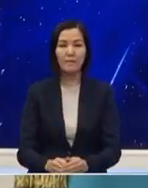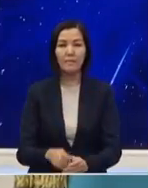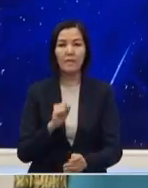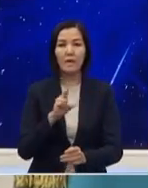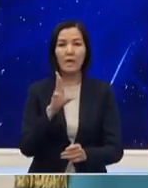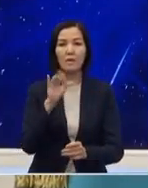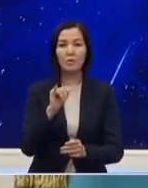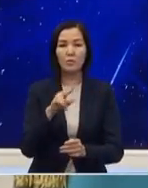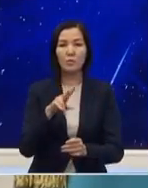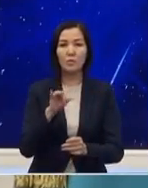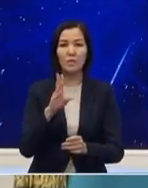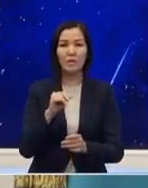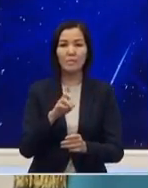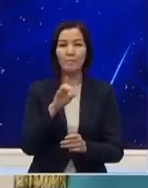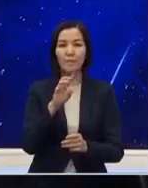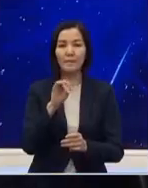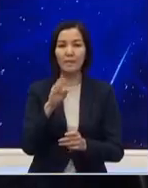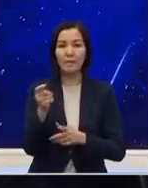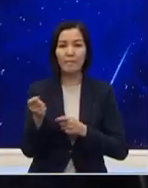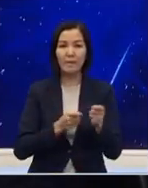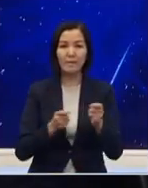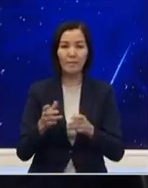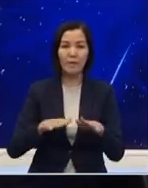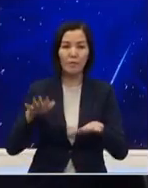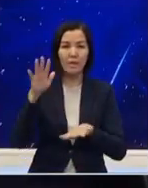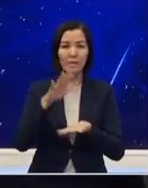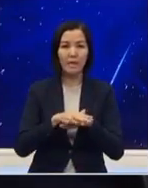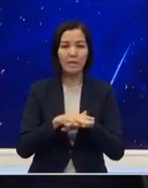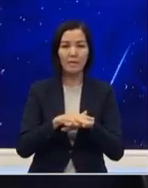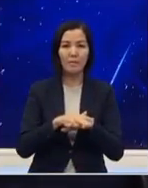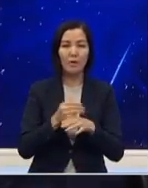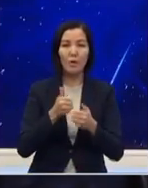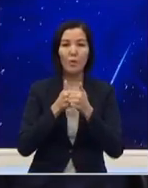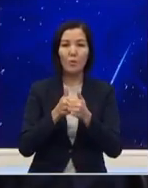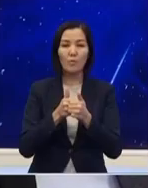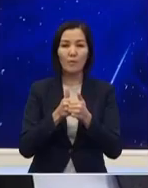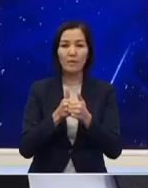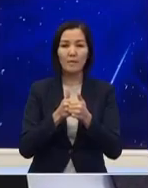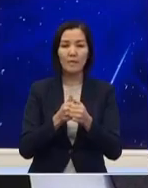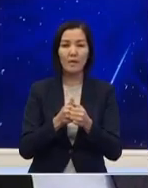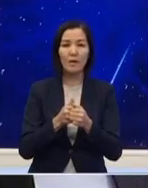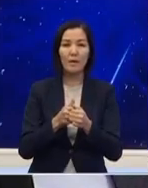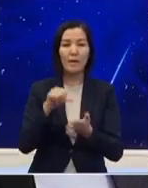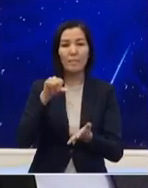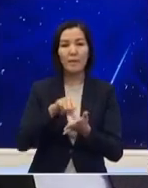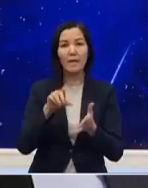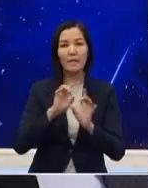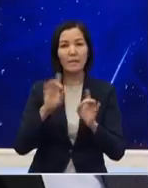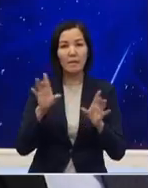Ақсулықтарды Амандос Сабырбаев бастап келді. Аудан әкімі демалыста. Орынбасары Амандық Баталып баяндама